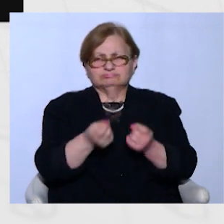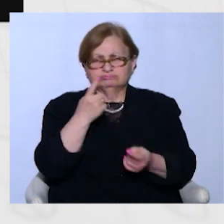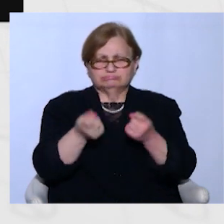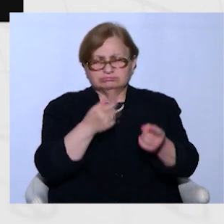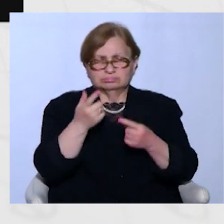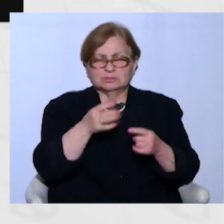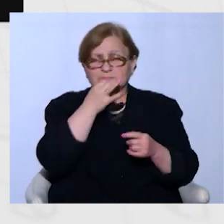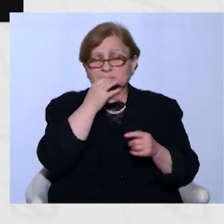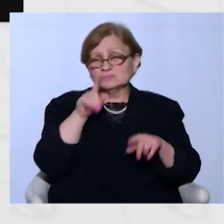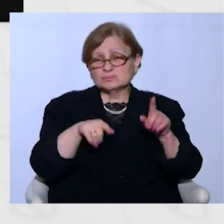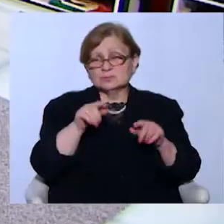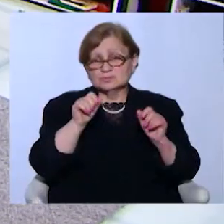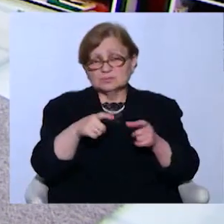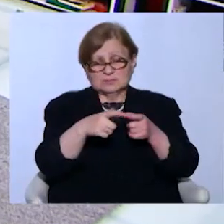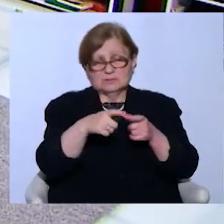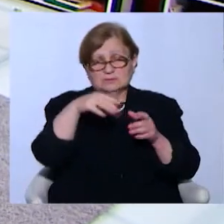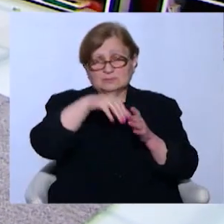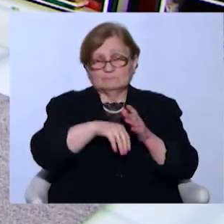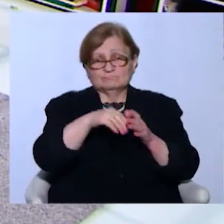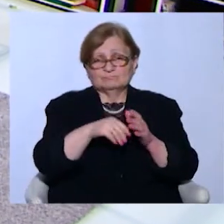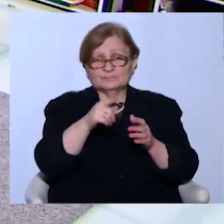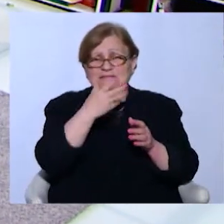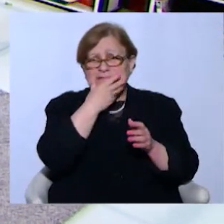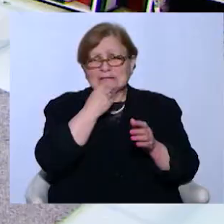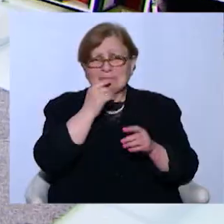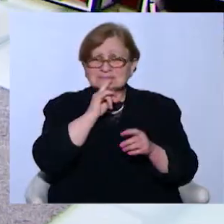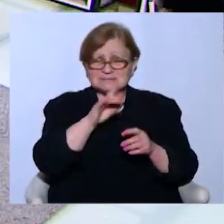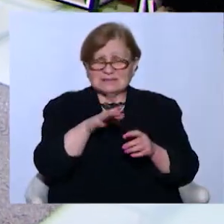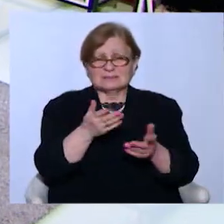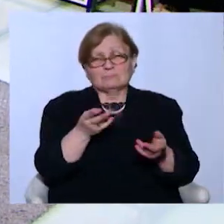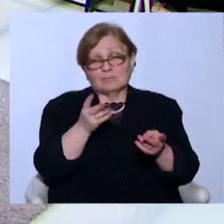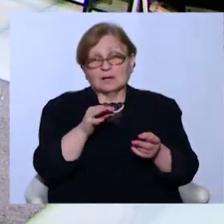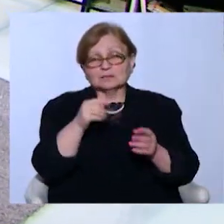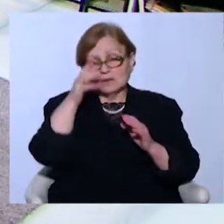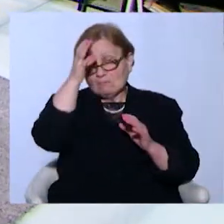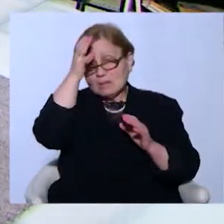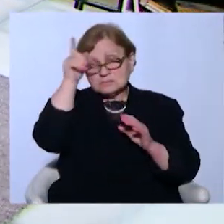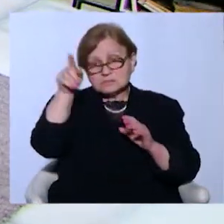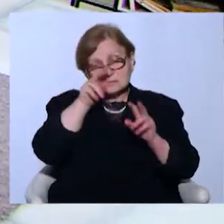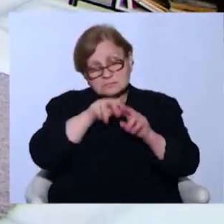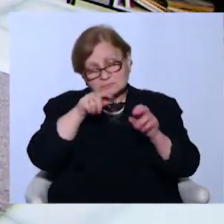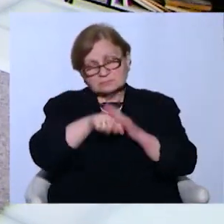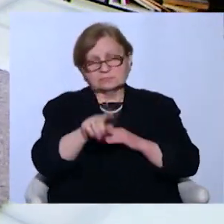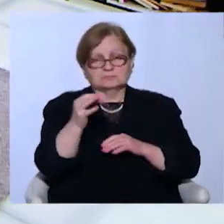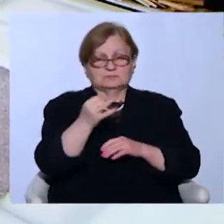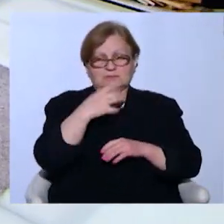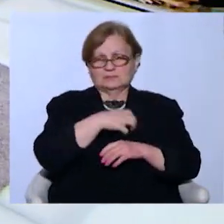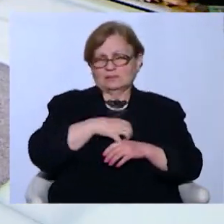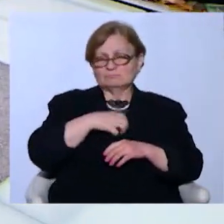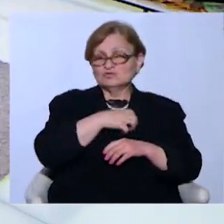შეიძლება ზოგიერთი ფინჯანი შიგთავზე მაინცამაინც ესთეტიურად არ გამოიყურებოდეს, მაგრამ მეცნიერებისთვის უდიდესი როლი